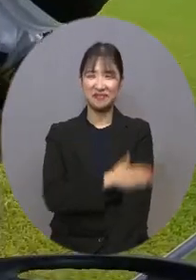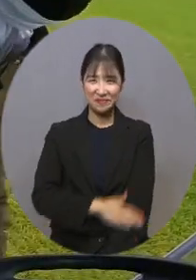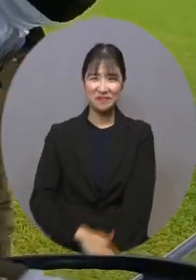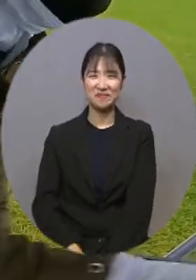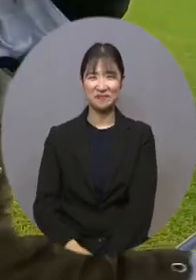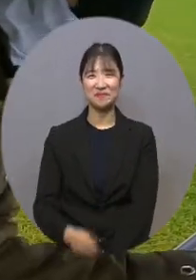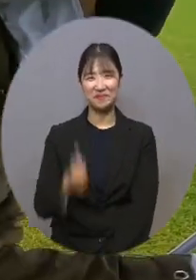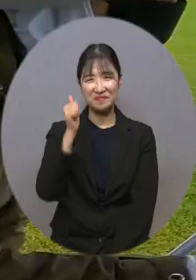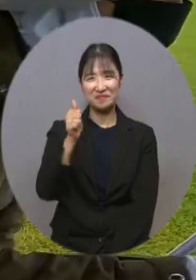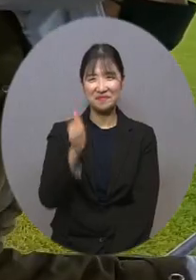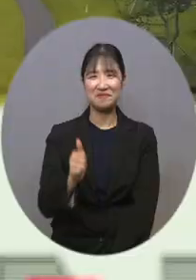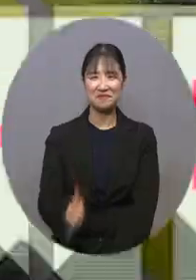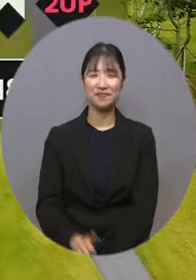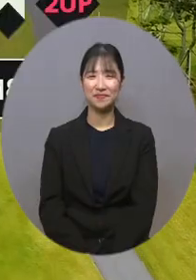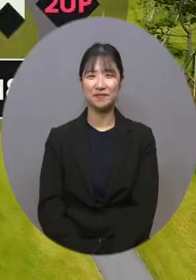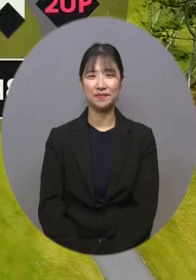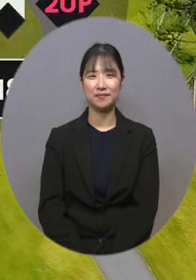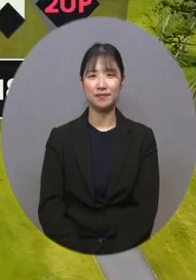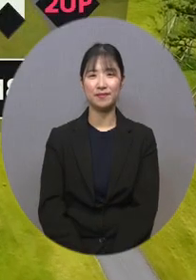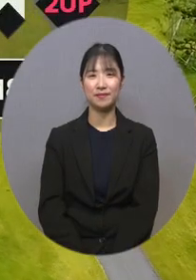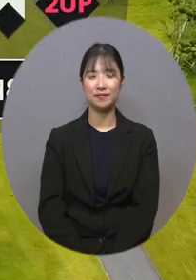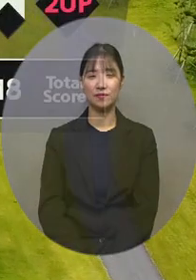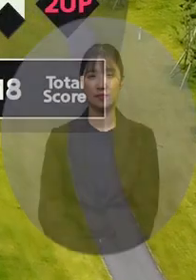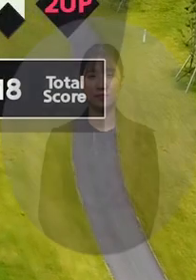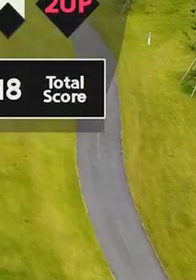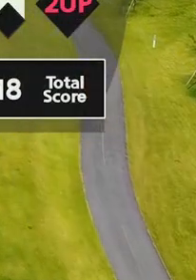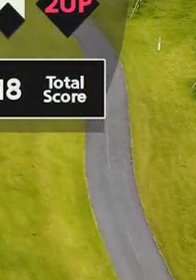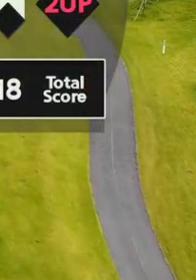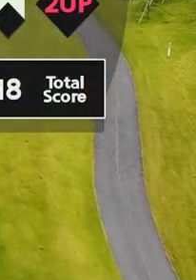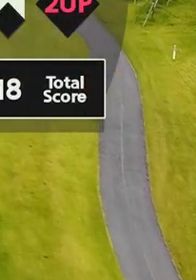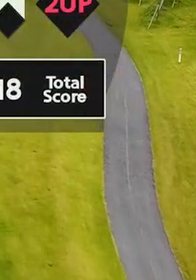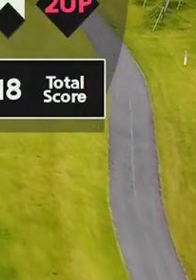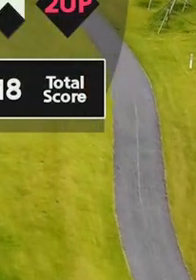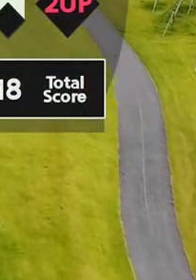나이스. 감사합니다. 나이스. 오, 나이스, 나이스.